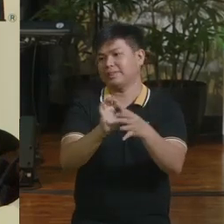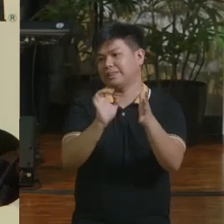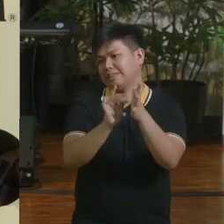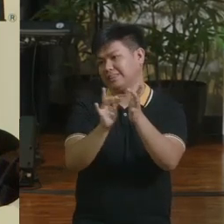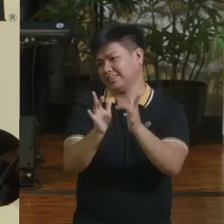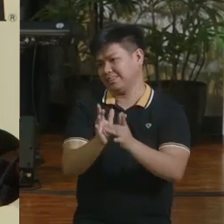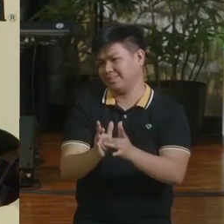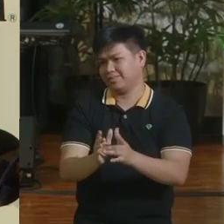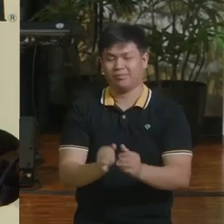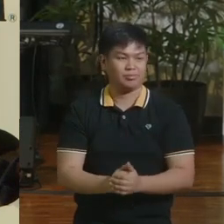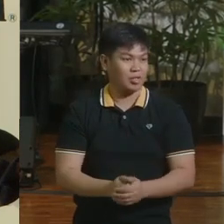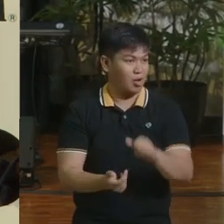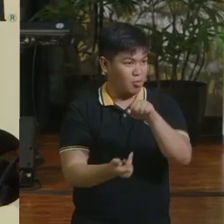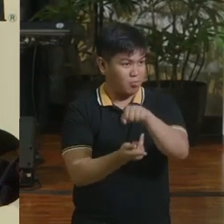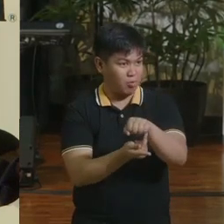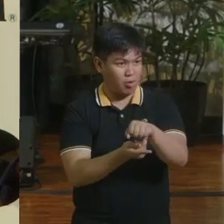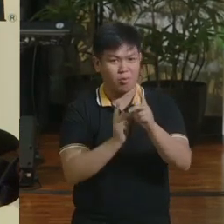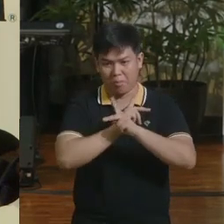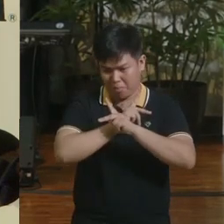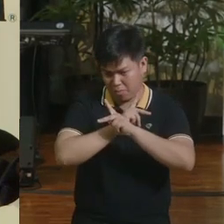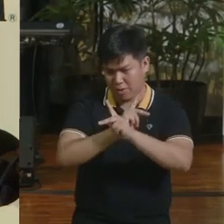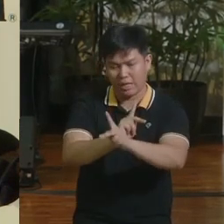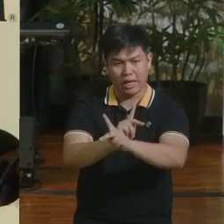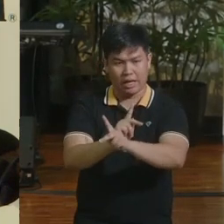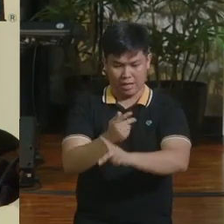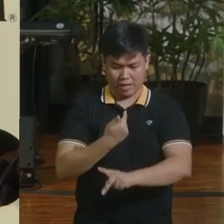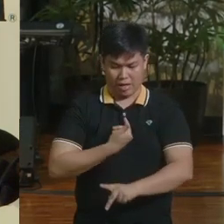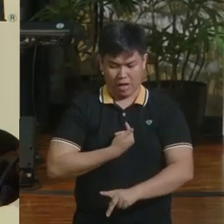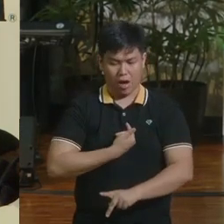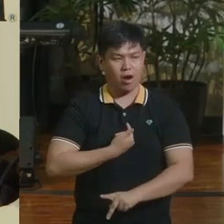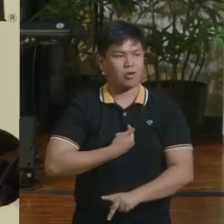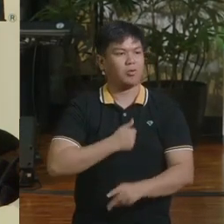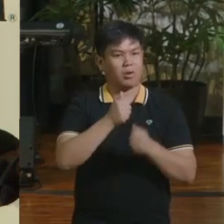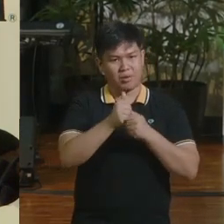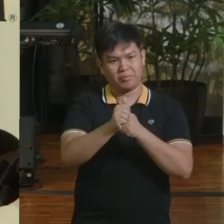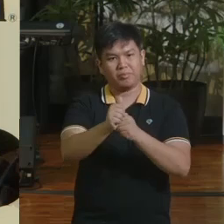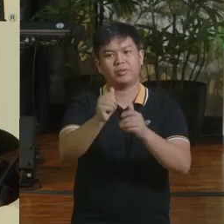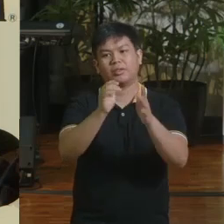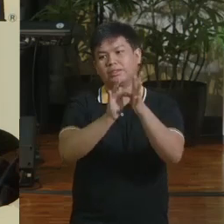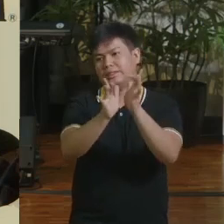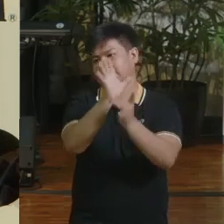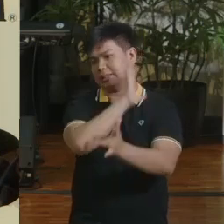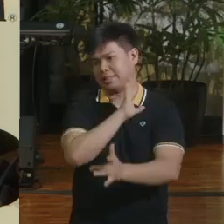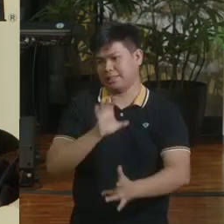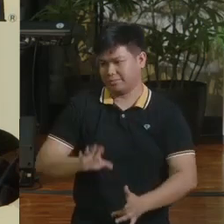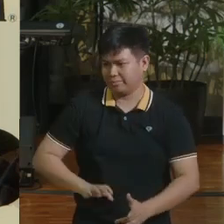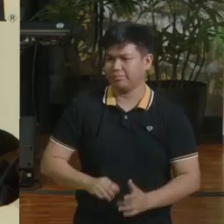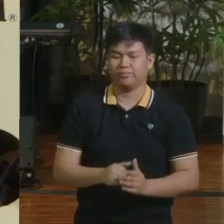Ang pagtanggol ni Paul ng kanyang pagiging apostol.